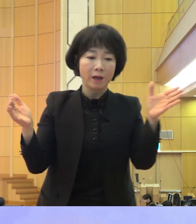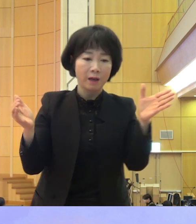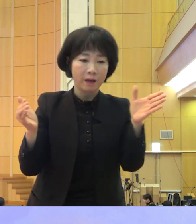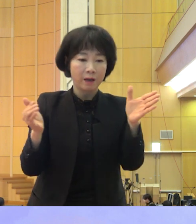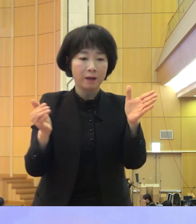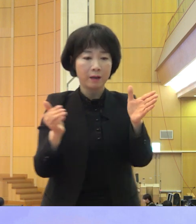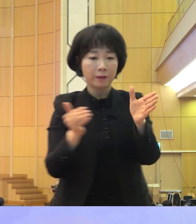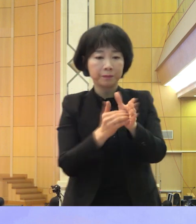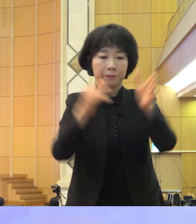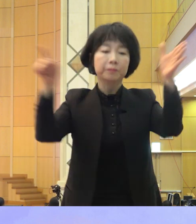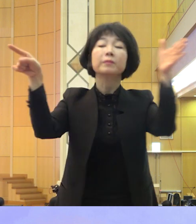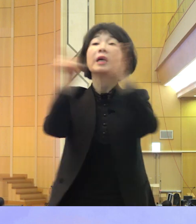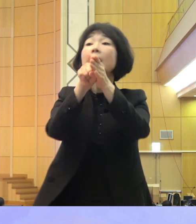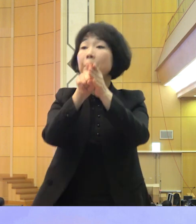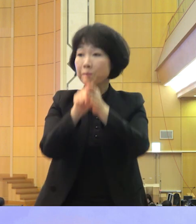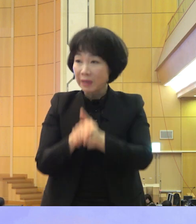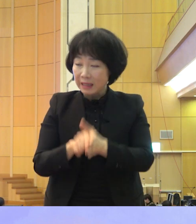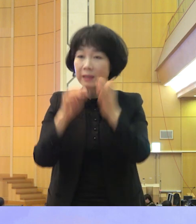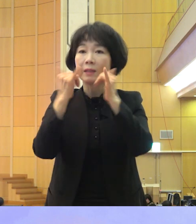헤쳐버렸네.